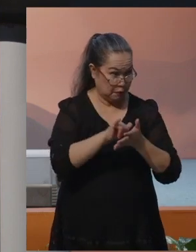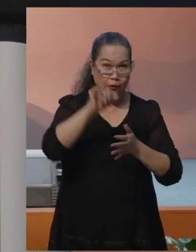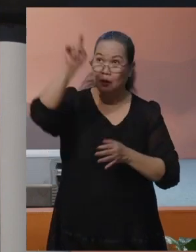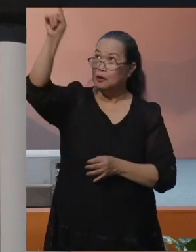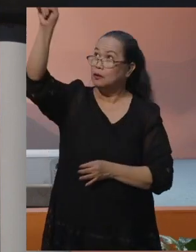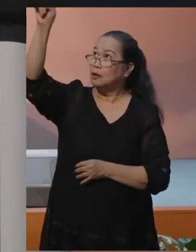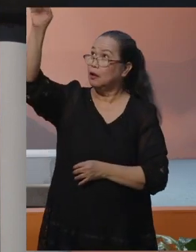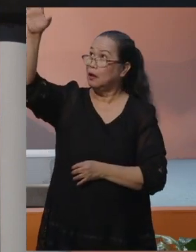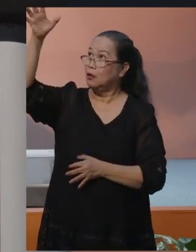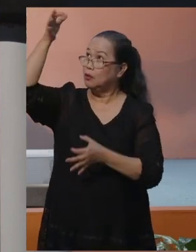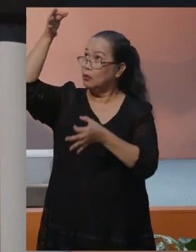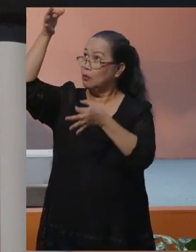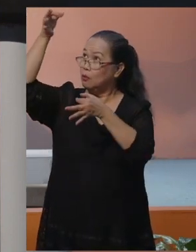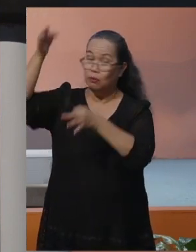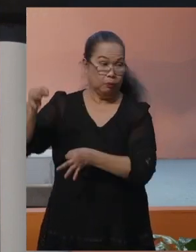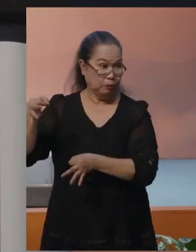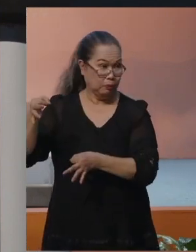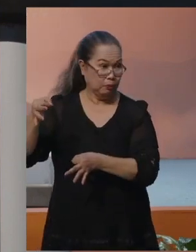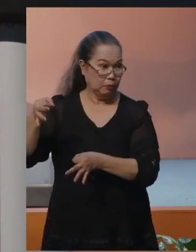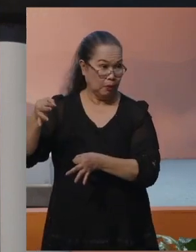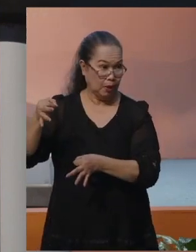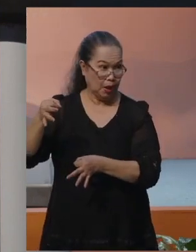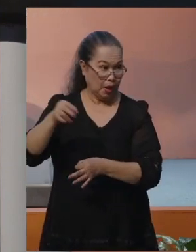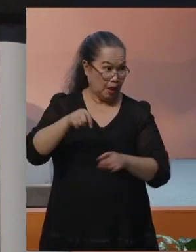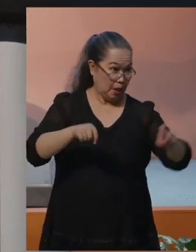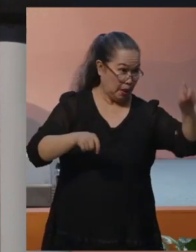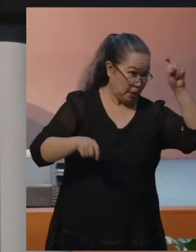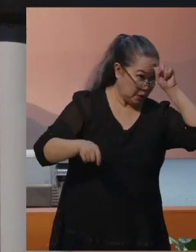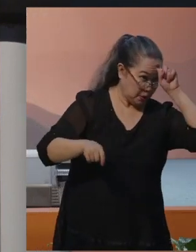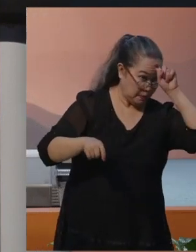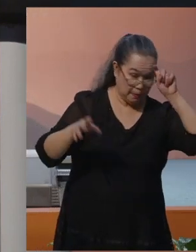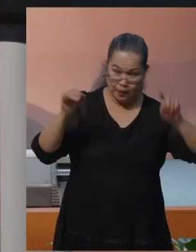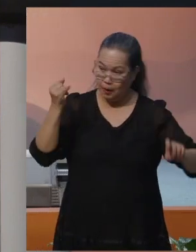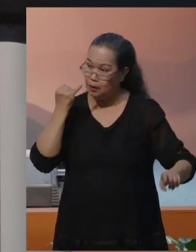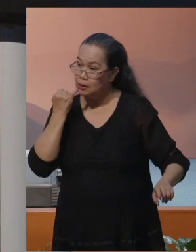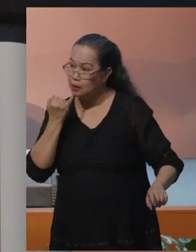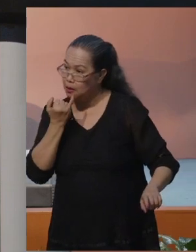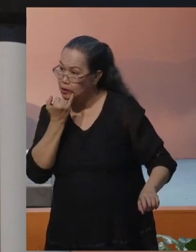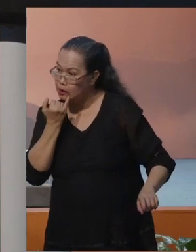Lord makes a distinction between Egypt and Israel.